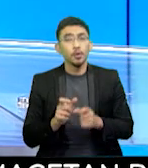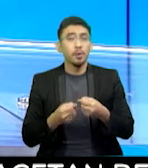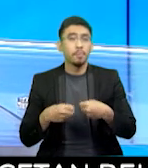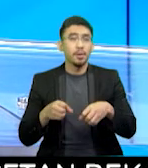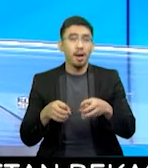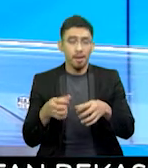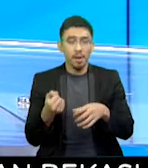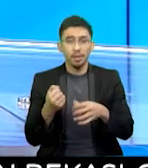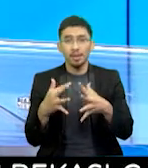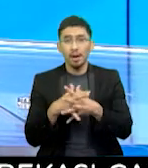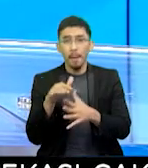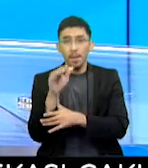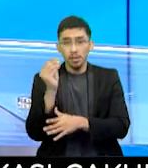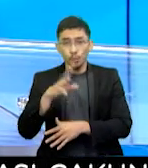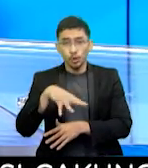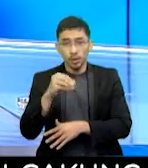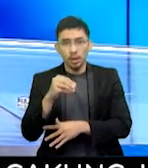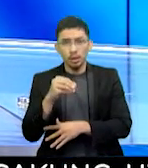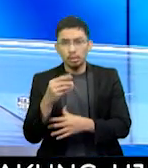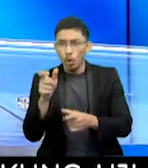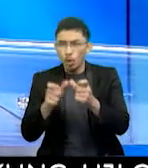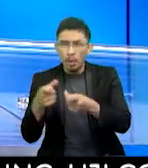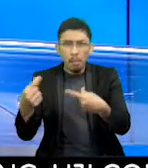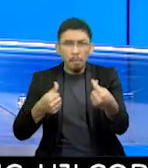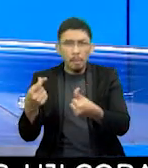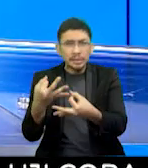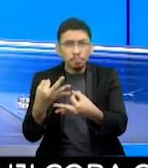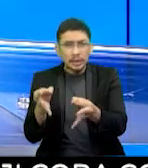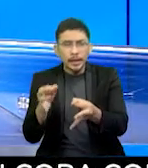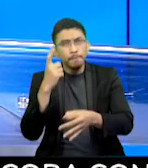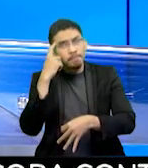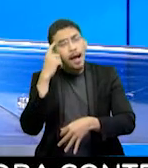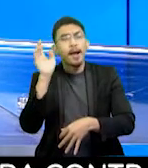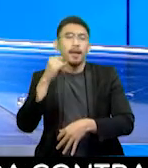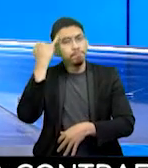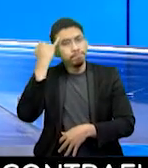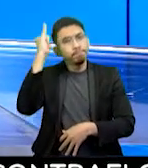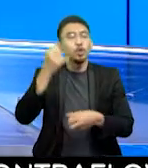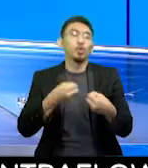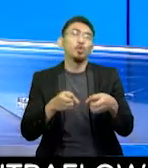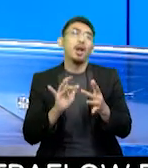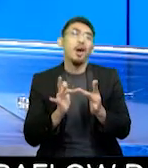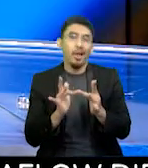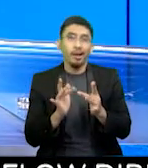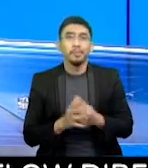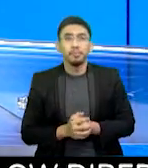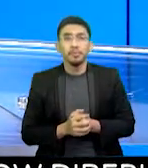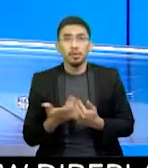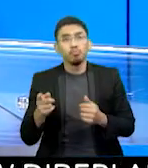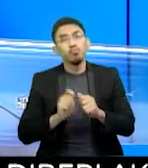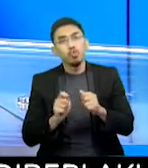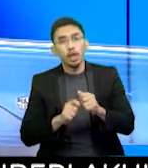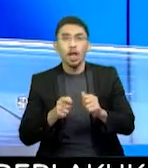Pemirsa, pedagang Pasar Tanah Abang Jakarta Pusat menyiasati sepinya pembeli dengan berinovasi berjualan online. Mereka membuat akun media